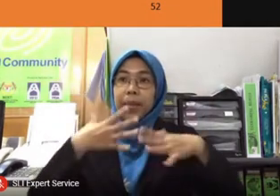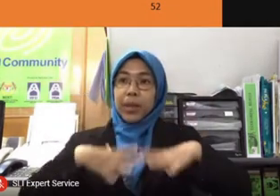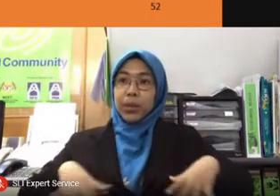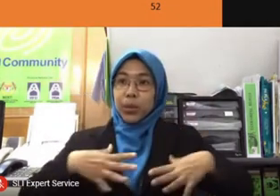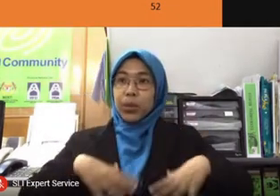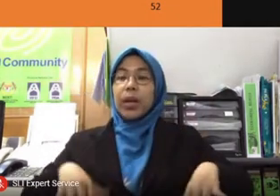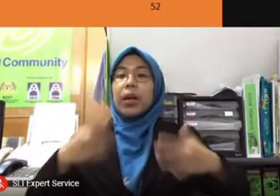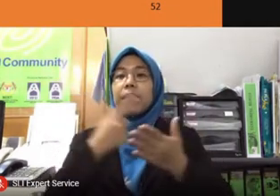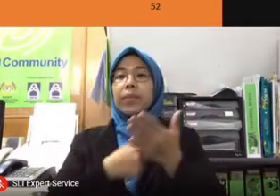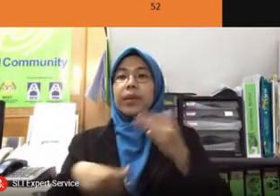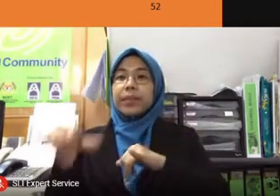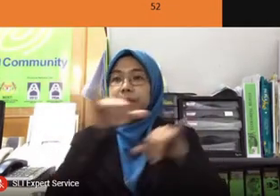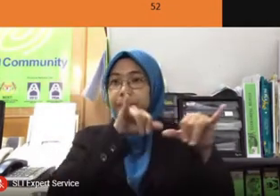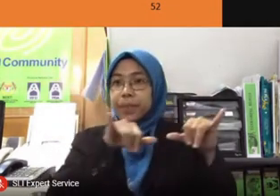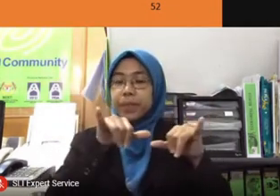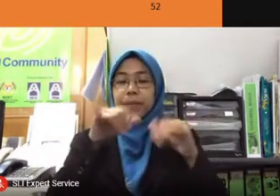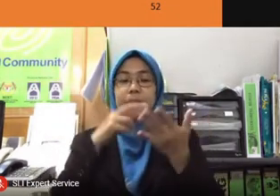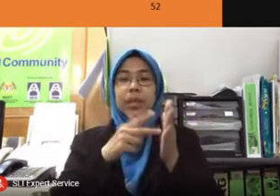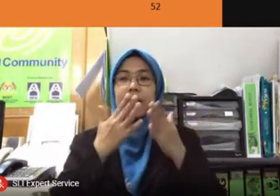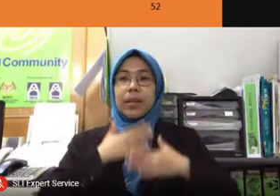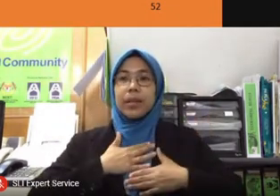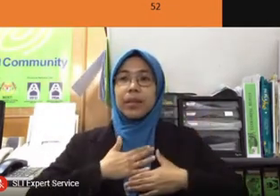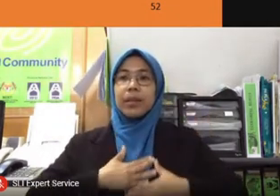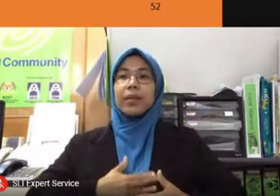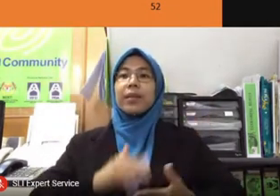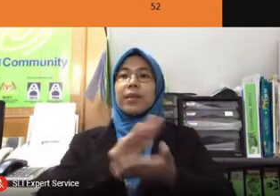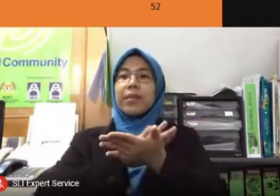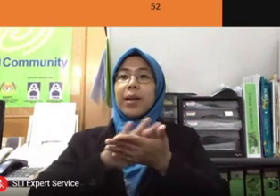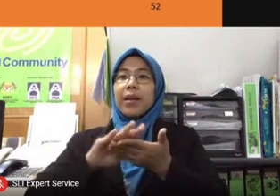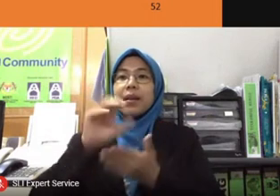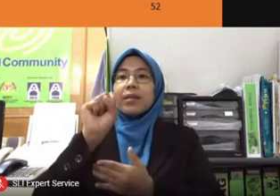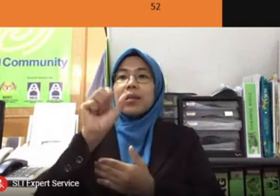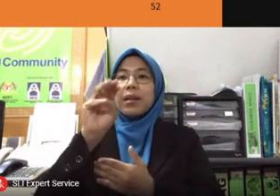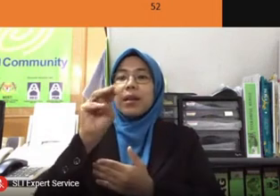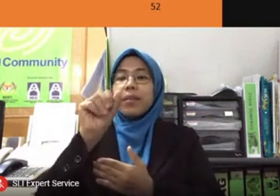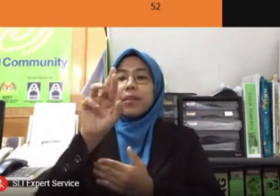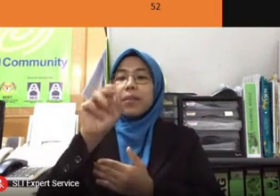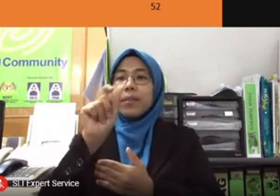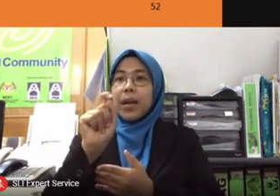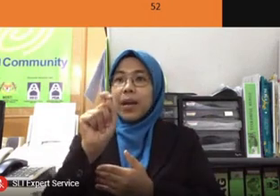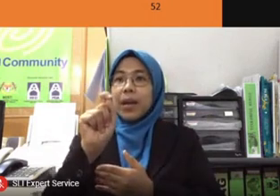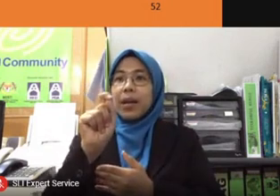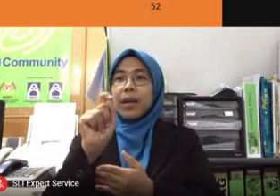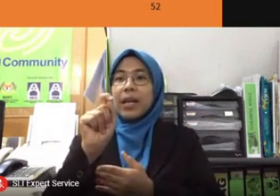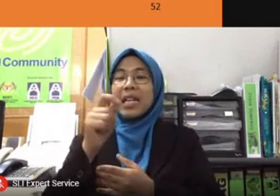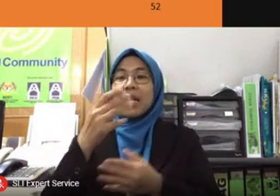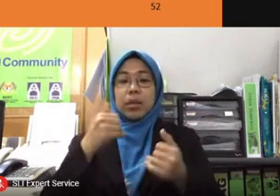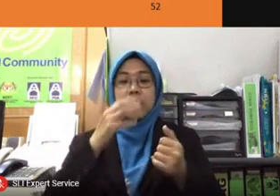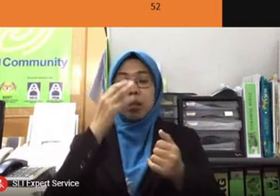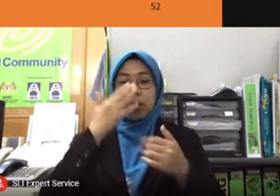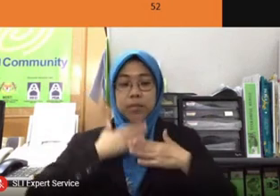casual, apa ni, smart casual. Kalau casual tu pakaian yang santai, tapi kalau smart